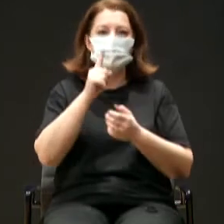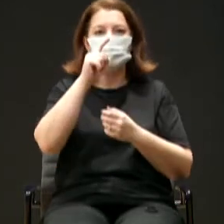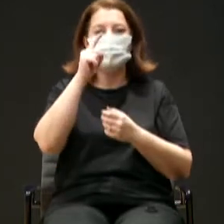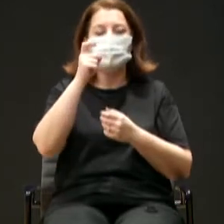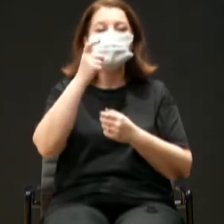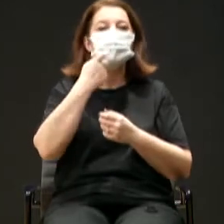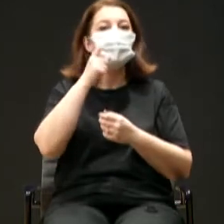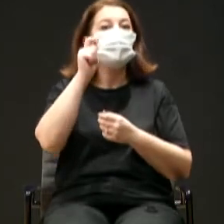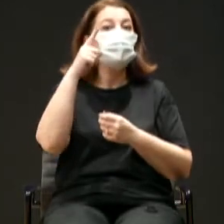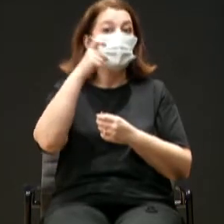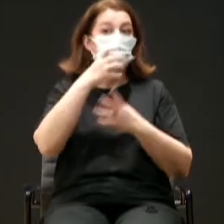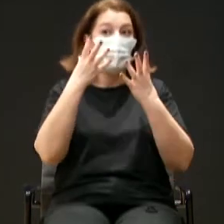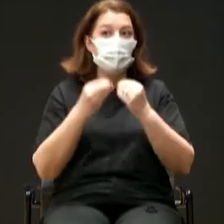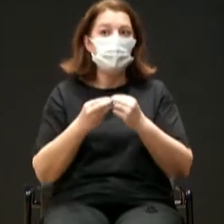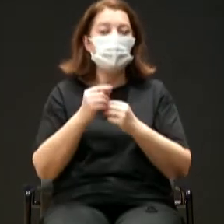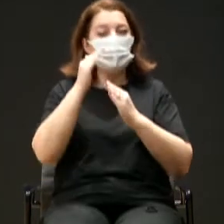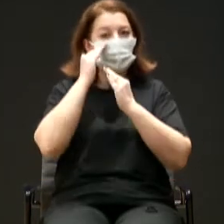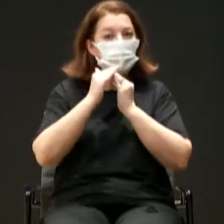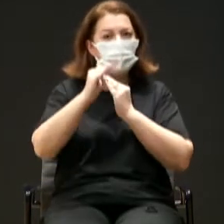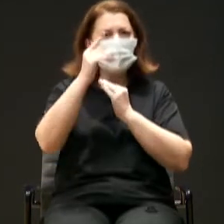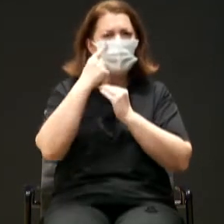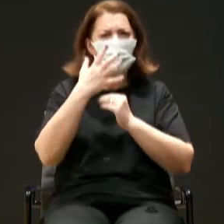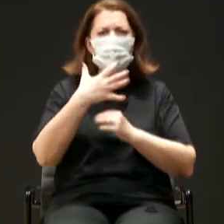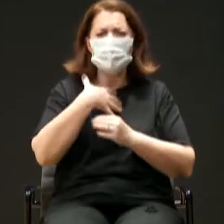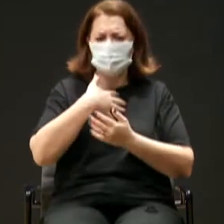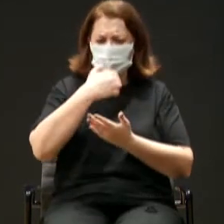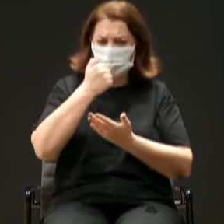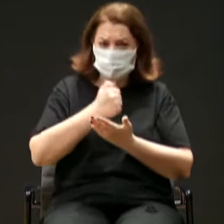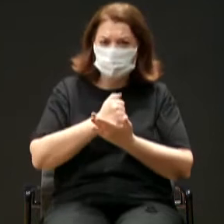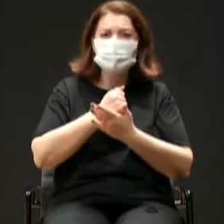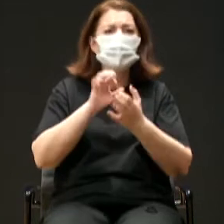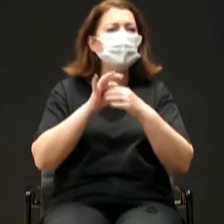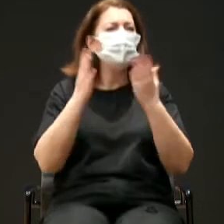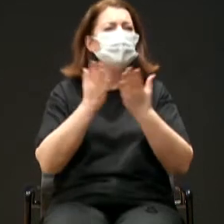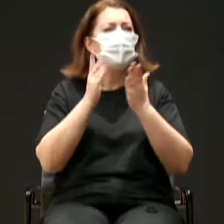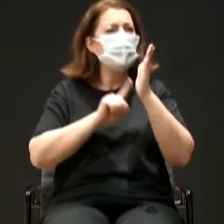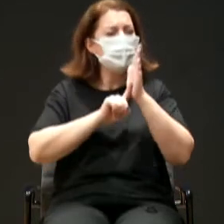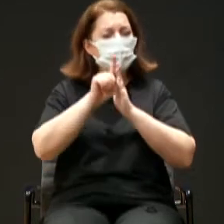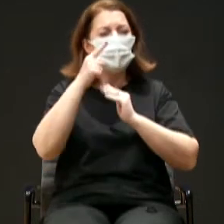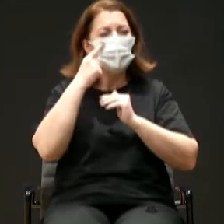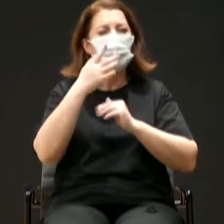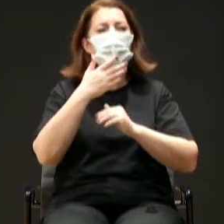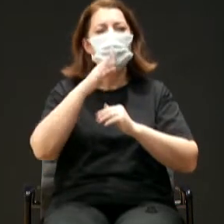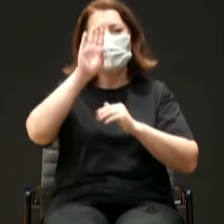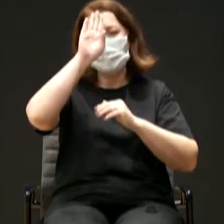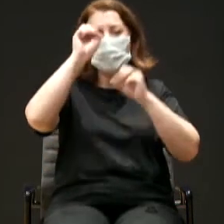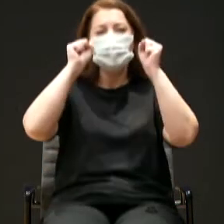Temmuz ayında gerçekleşen, milletimizin azmiyle neler başarabildiğini kanıtlayan Erzurum Kongremizin